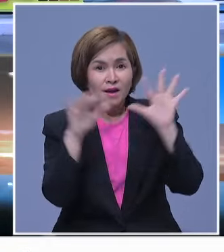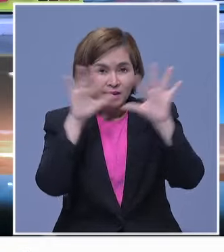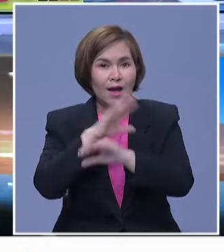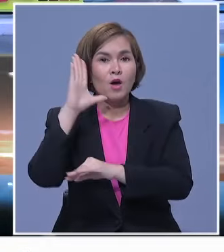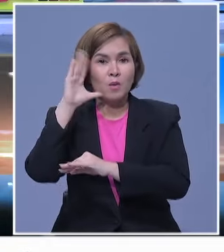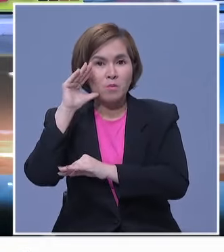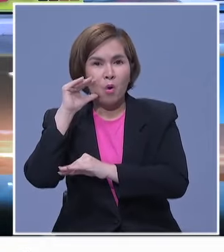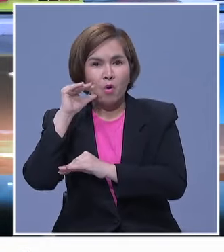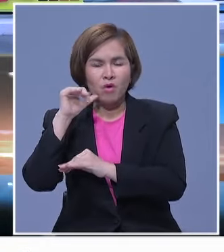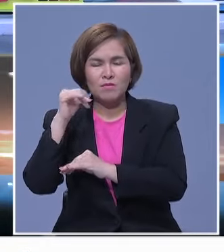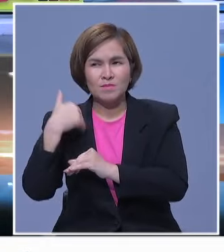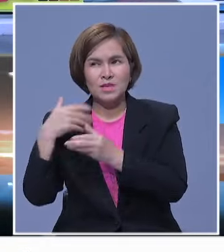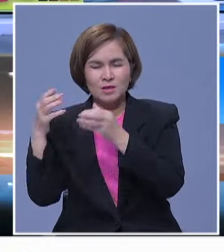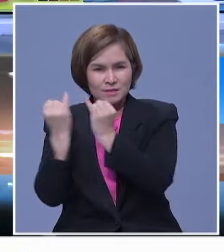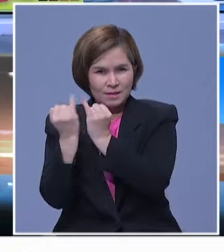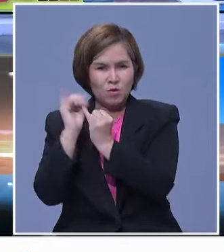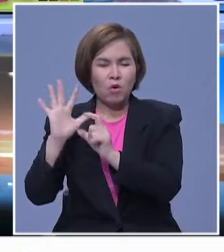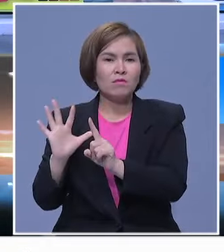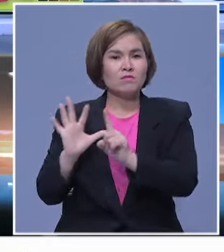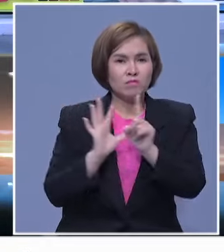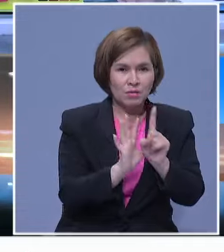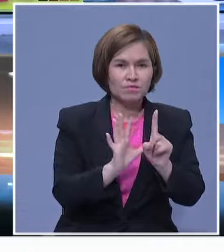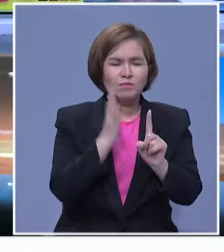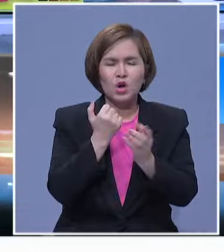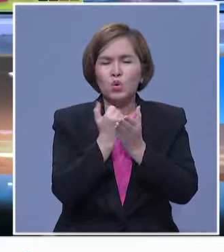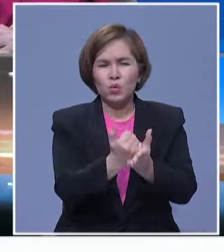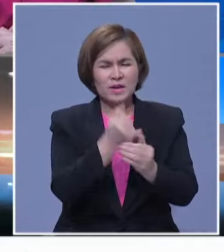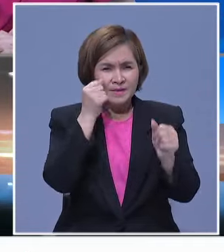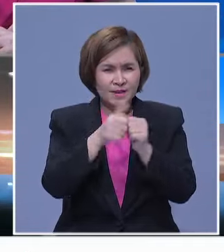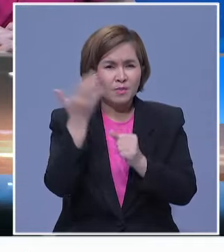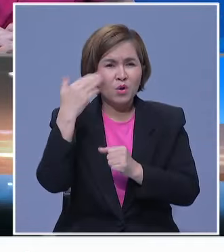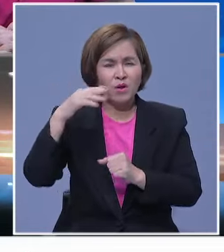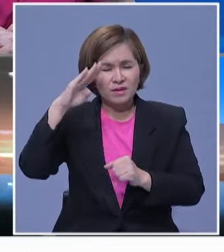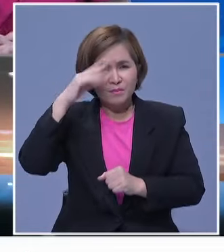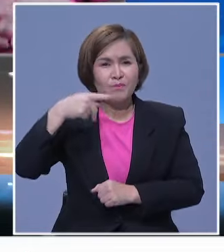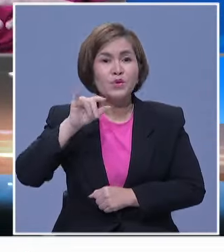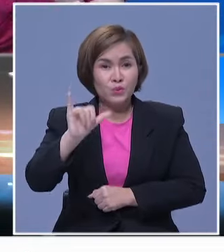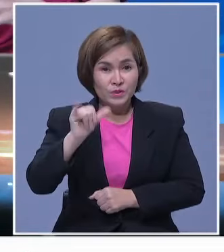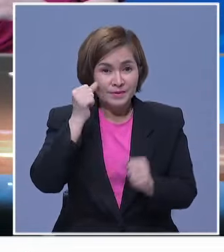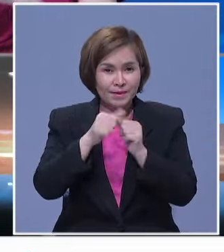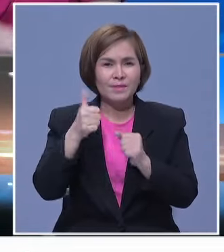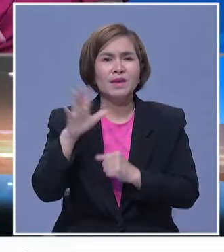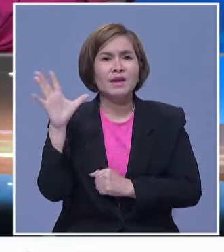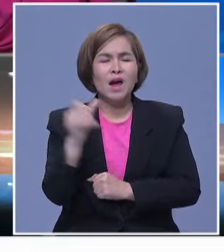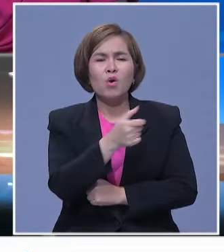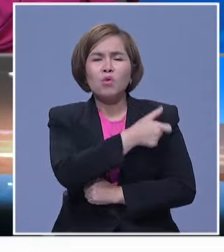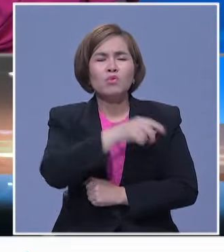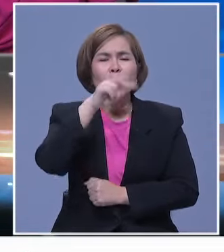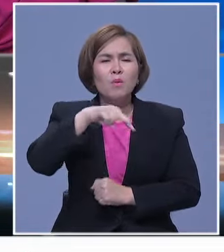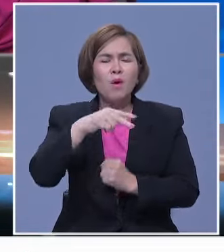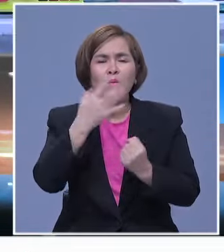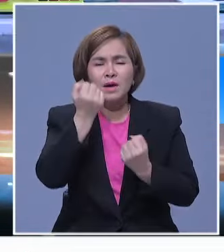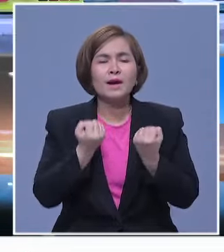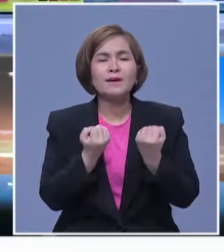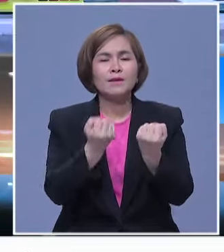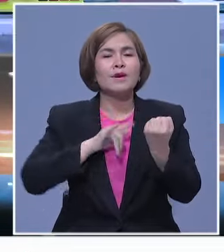อส่งคนมาประกบแล้วก็ย้อนกลับไปบอกสมัยนายกประยุทธ์จำได้ไหมมีคนเปรียบเปรยบอกว่าเอารปภ.มาขับเครื่องบิน ผมจำได้เลยว่